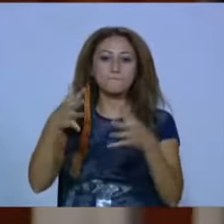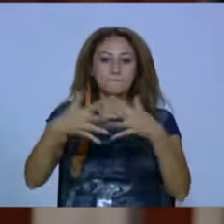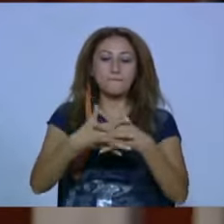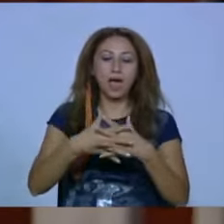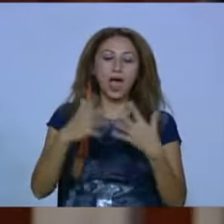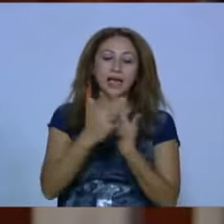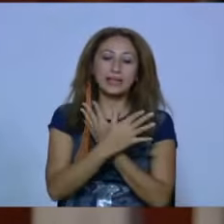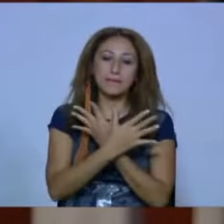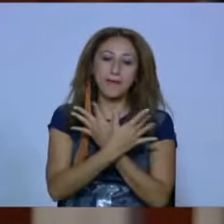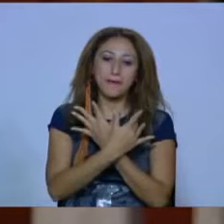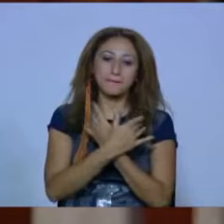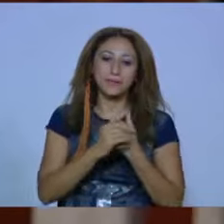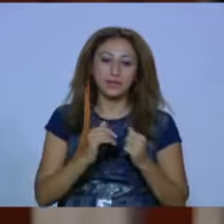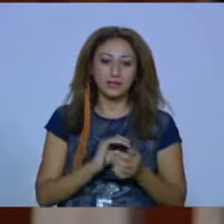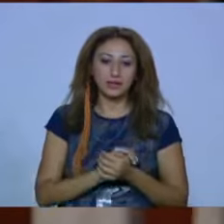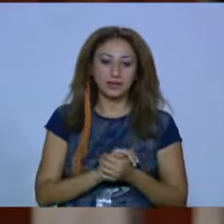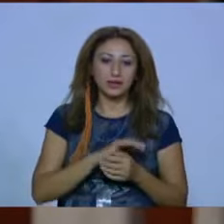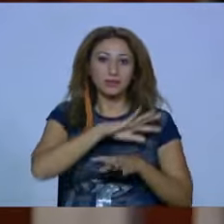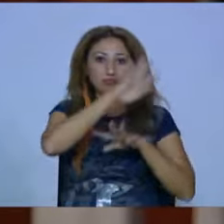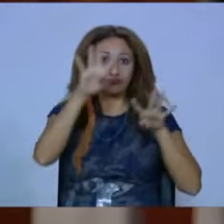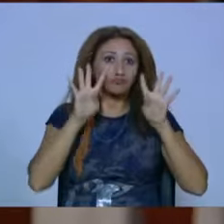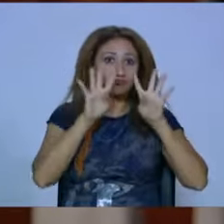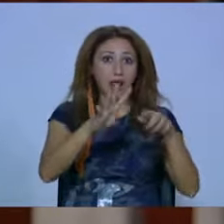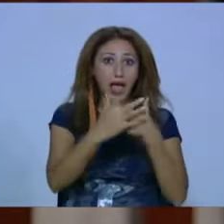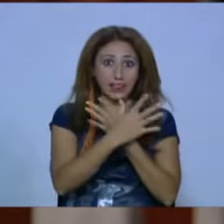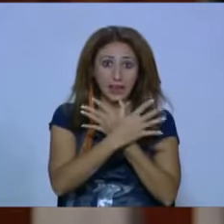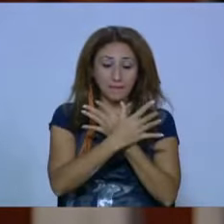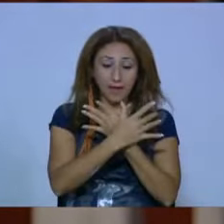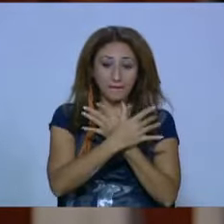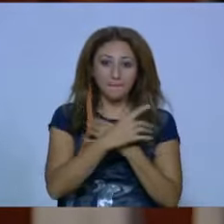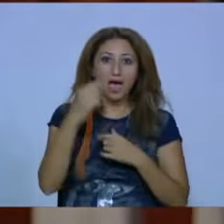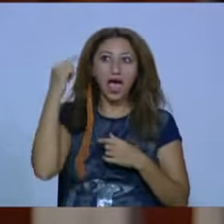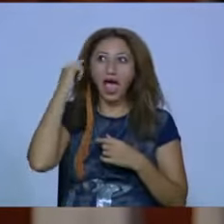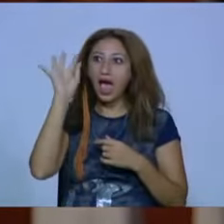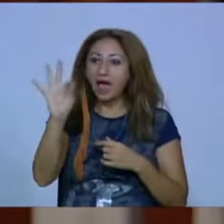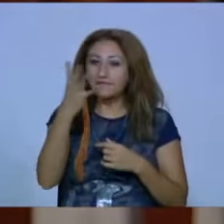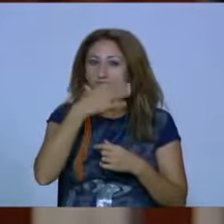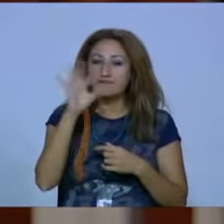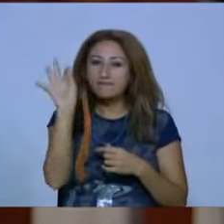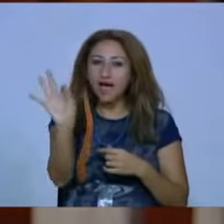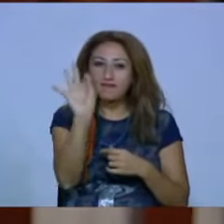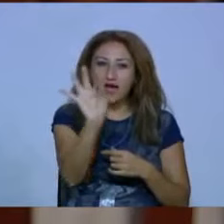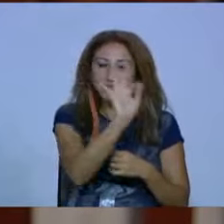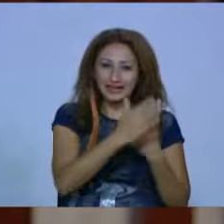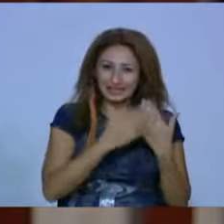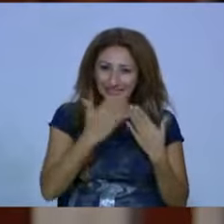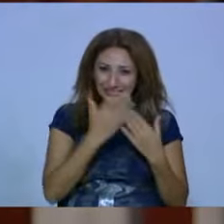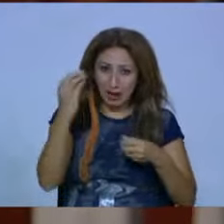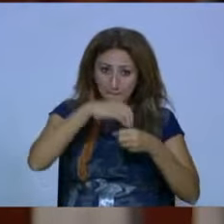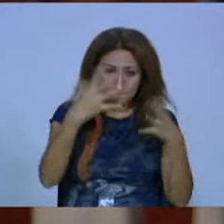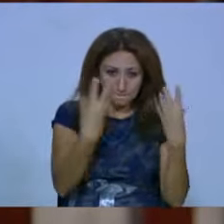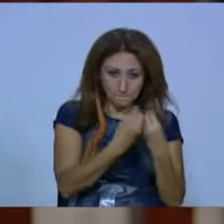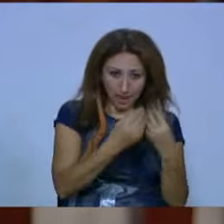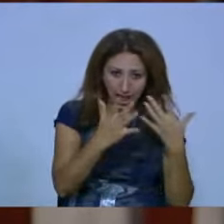افلامه. فابتدى جمهور الاستاذ عادل امام على مستوى العالم العربي يعرف الجيل اللي طالع ده. عشان كده ربنا